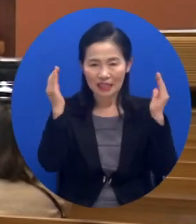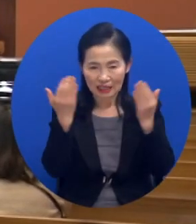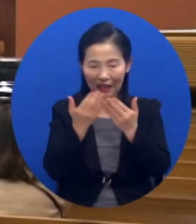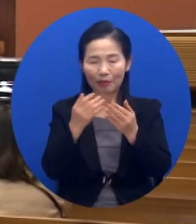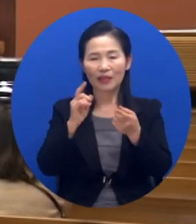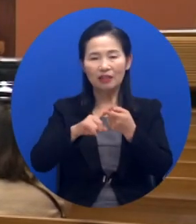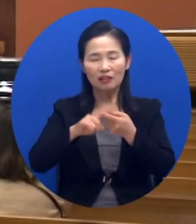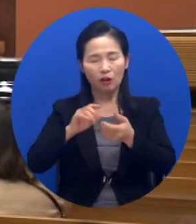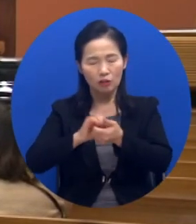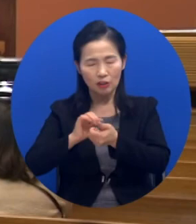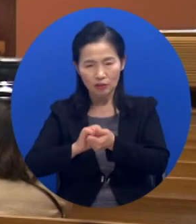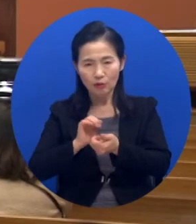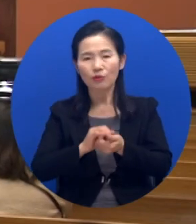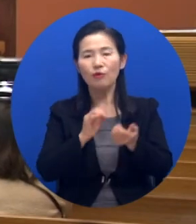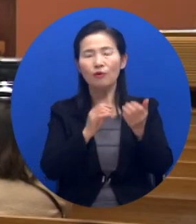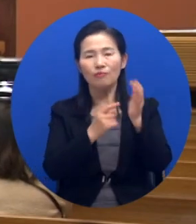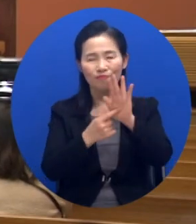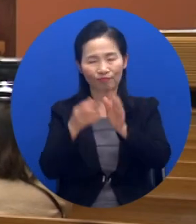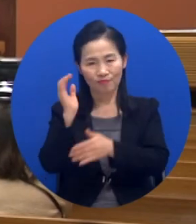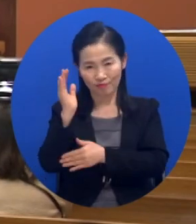정기적으로 개최할 계획입니다